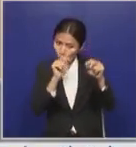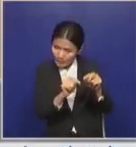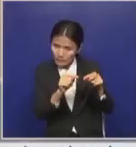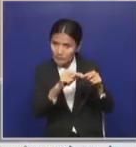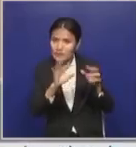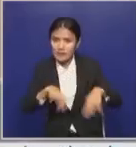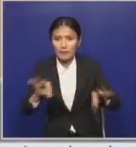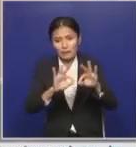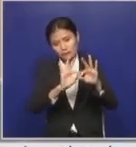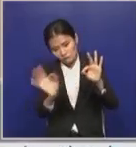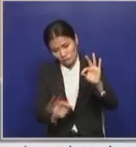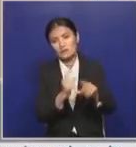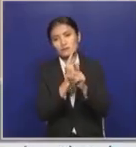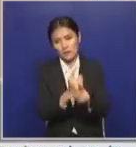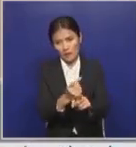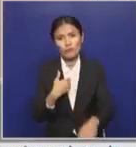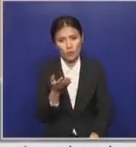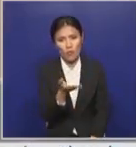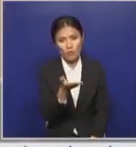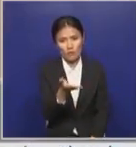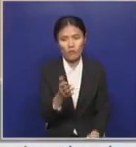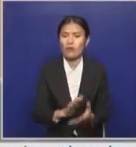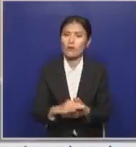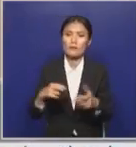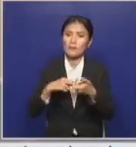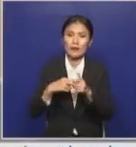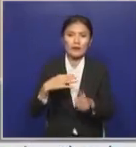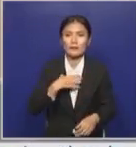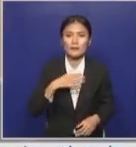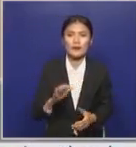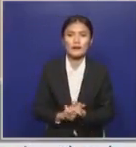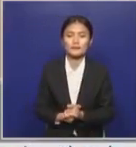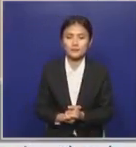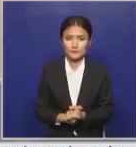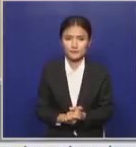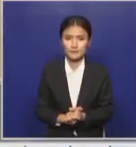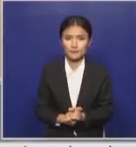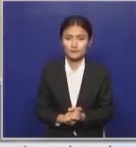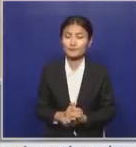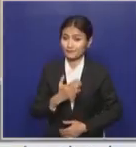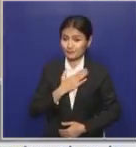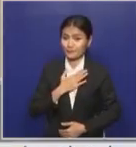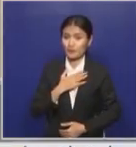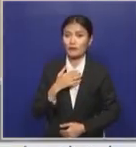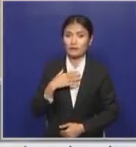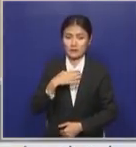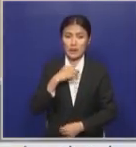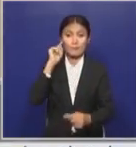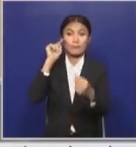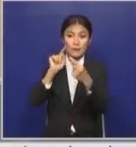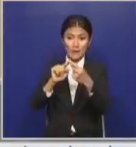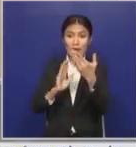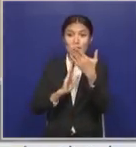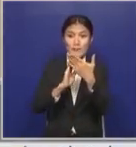กับก็กำลังท่านไปบุญนะครับเพื่อไม่ให้มีผลเพื่อให้บรรลุเป้าหมายนะครับของการ